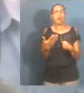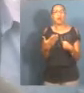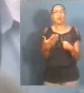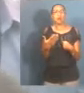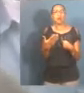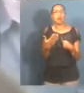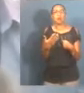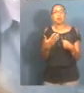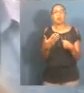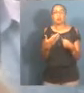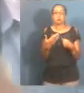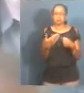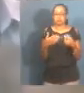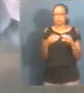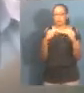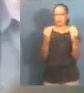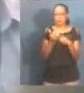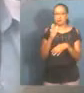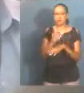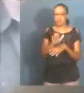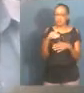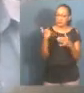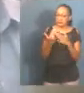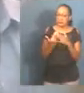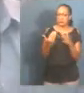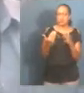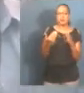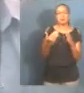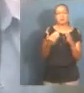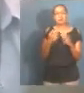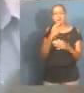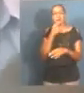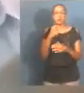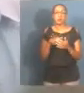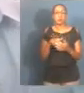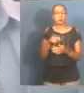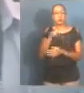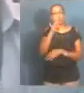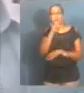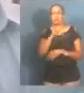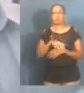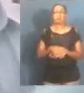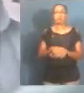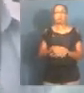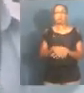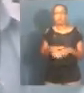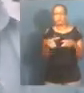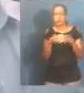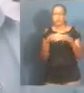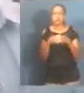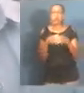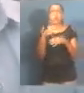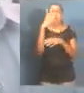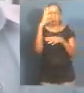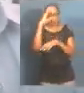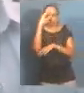la région et maintenant de la CTM depuis mars 2004. Toute la formation professionnelle tout au long de